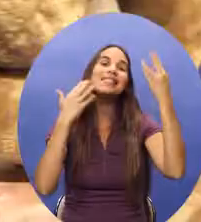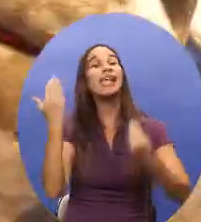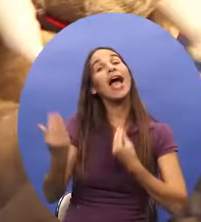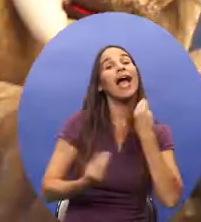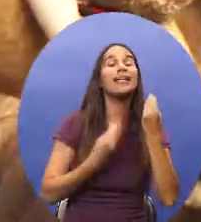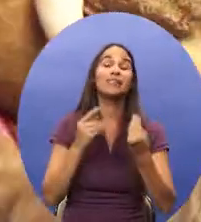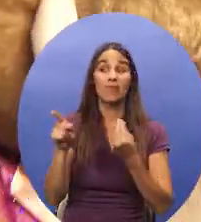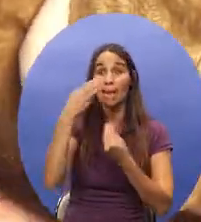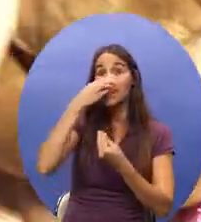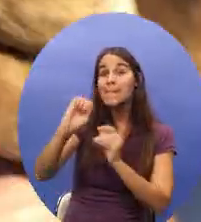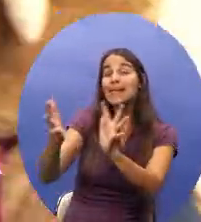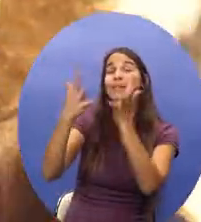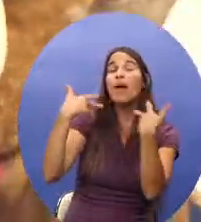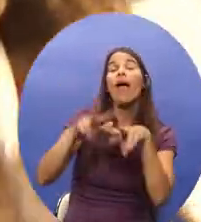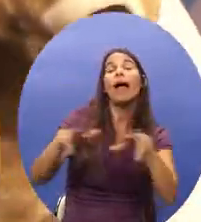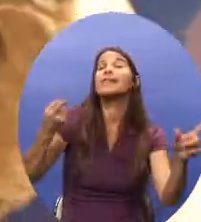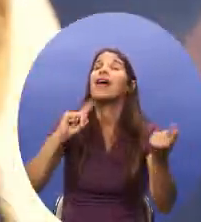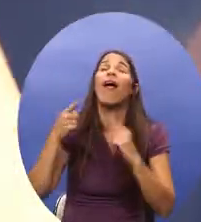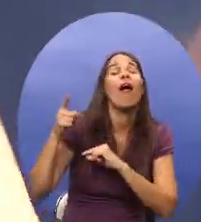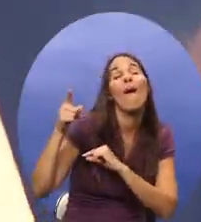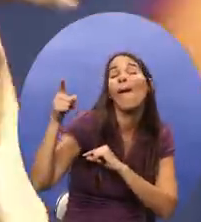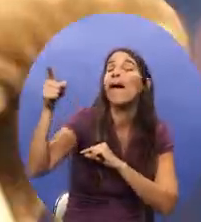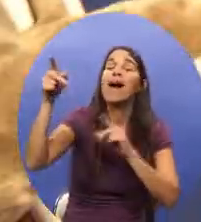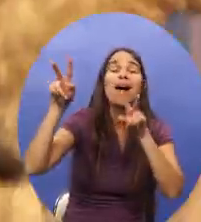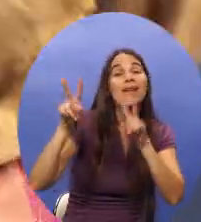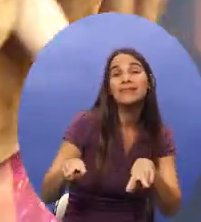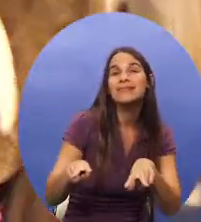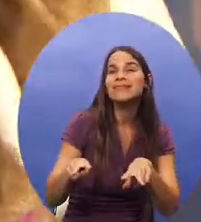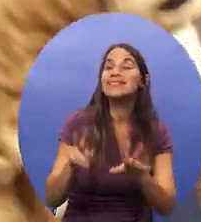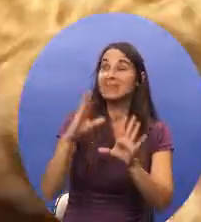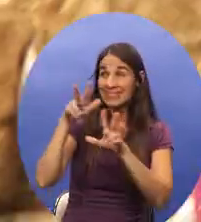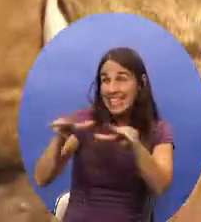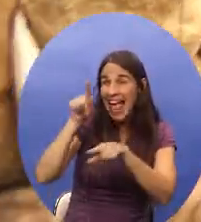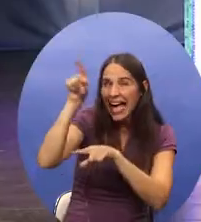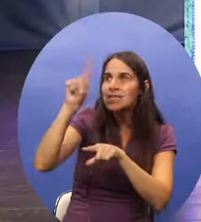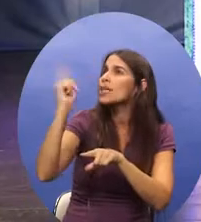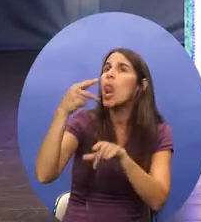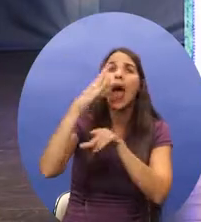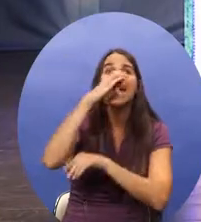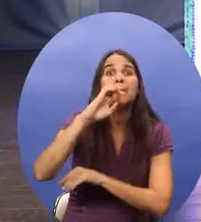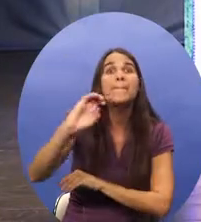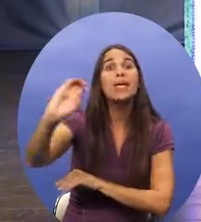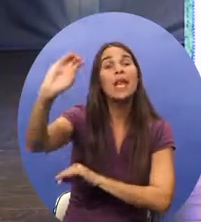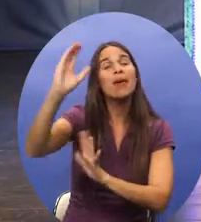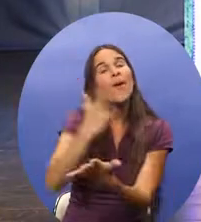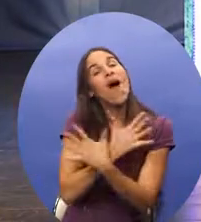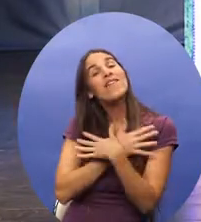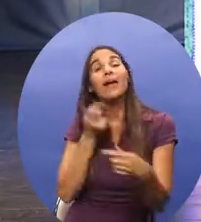מספר לי על ארץ רחוקה מאוד מאוד, ששם כל הפילים אוהבים